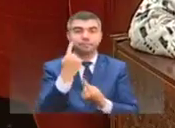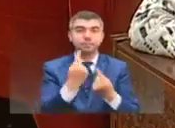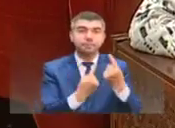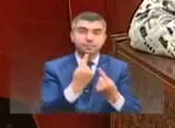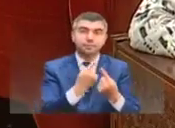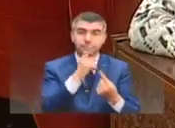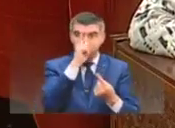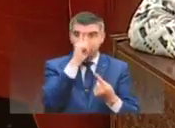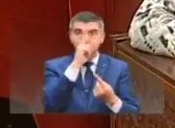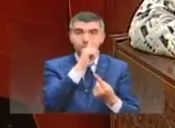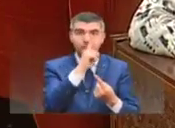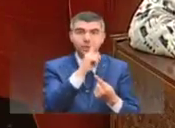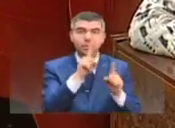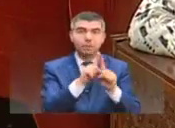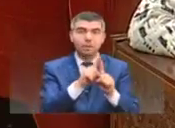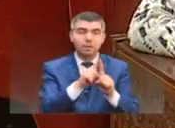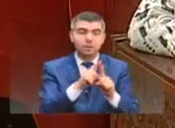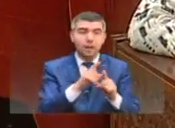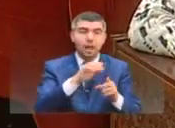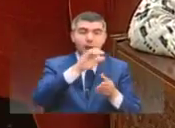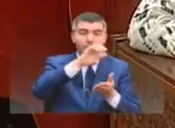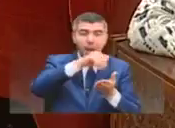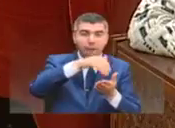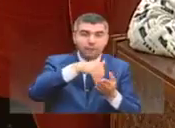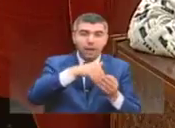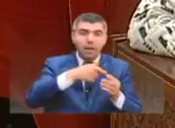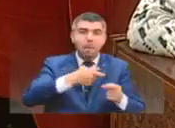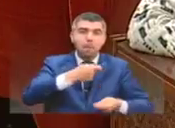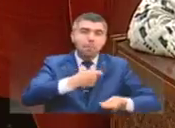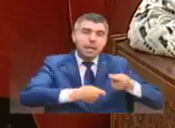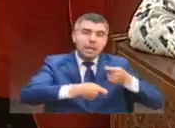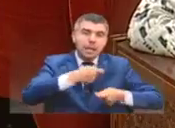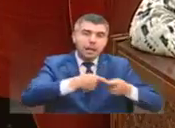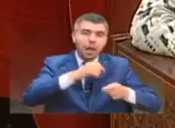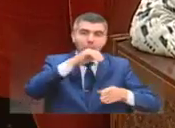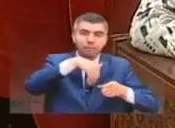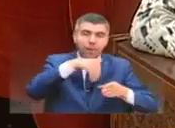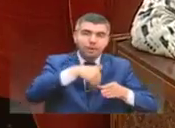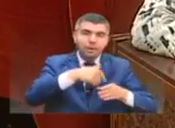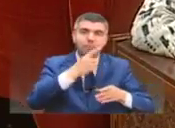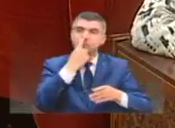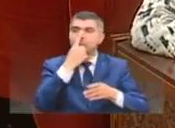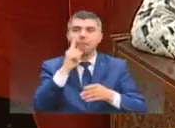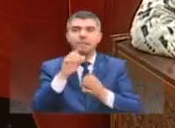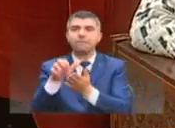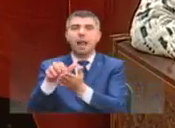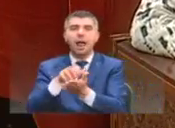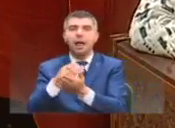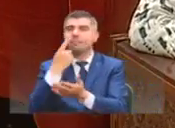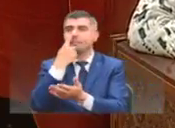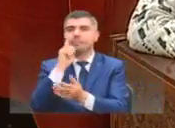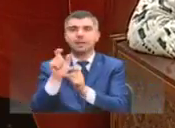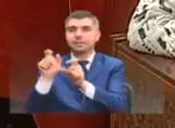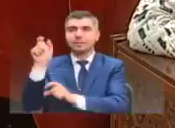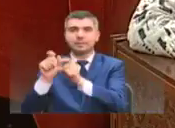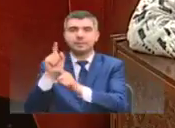غير باش نحفروا جوج البيار تعرضوا لنا، المكتب الوطني اللي مشى باش يحفر جوج البيار باش يعطي الناس يشربوا، الفلاحين نادو كيتعرضوا. الآن كاين